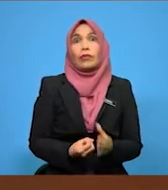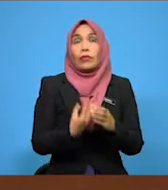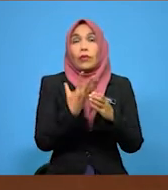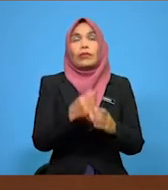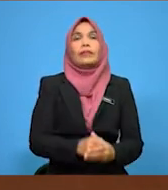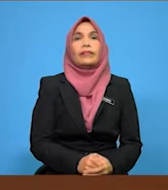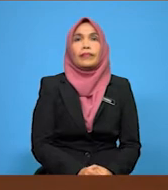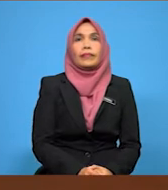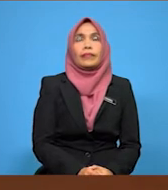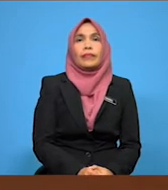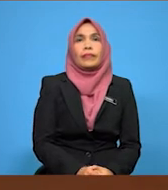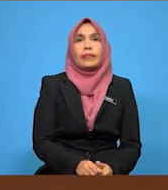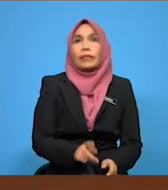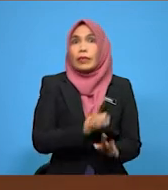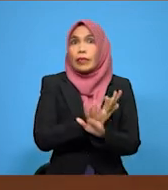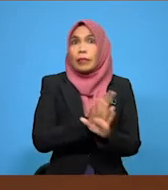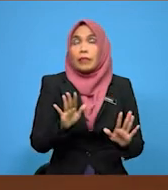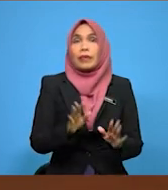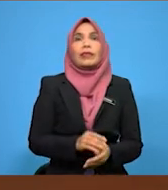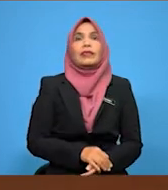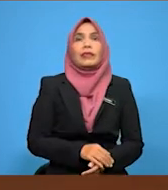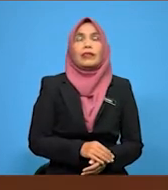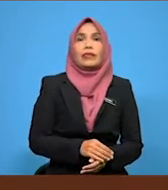seminggu tanpa menjejaskan mutunya.